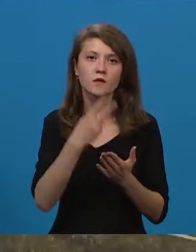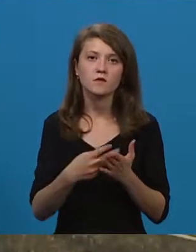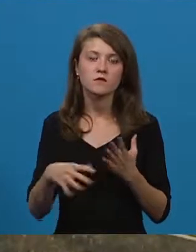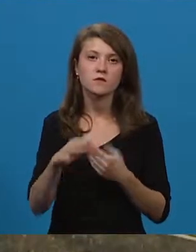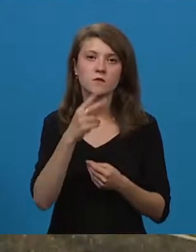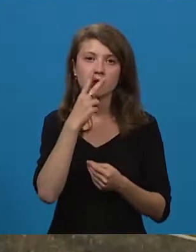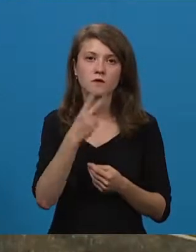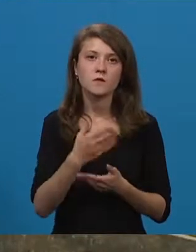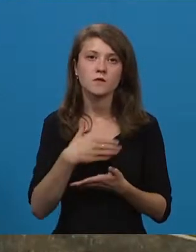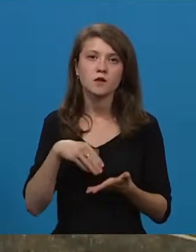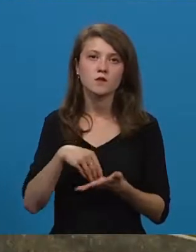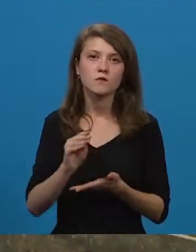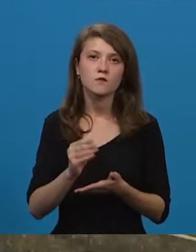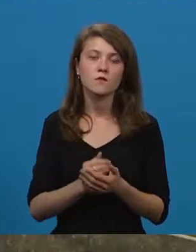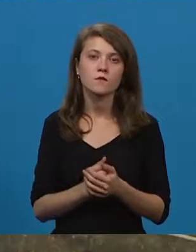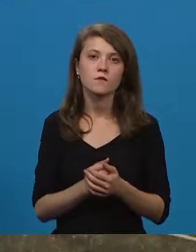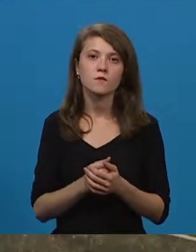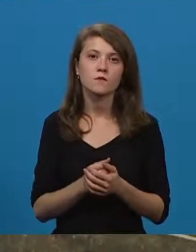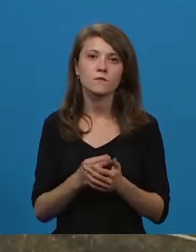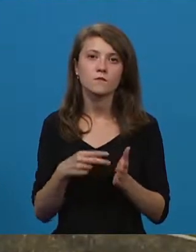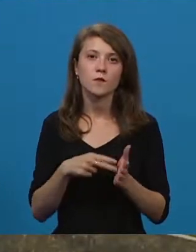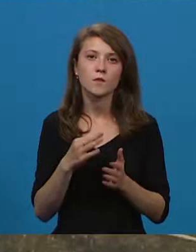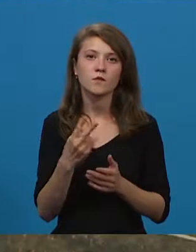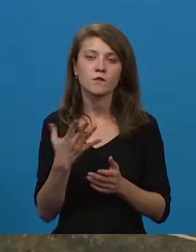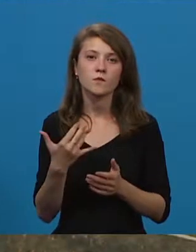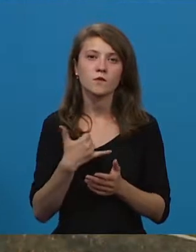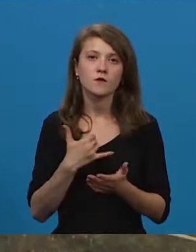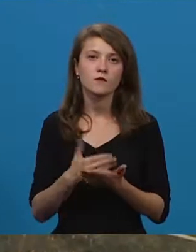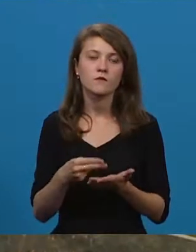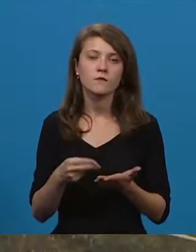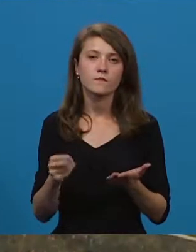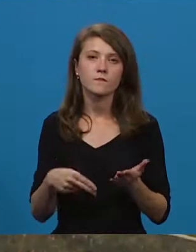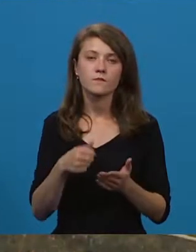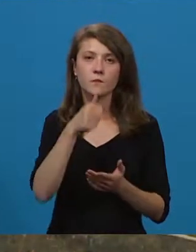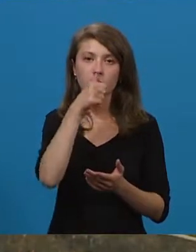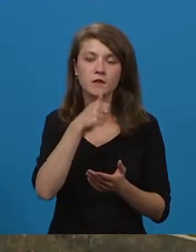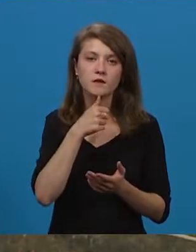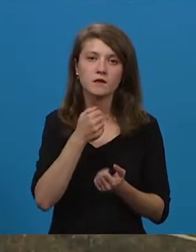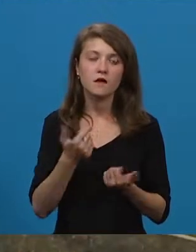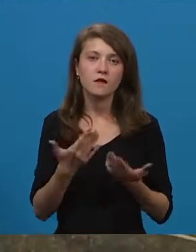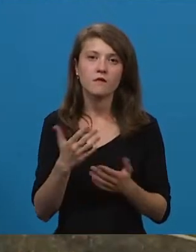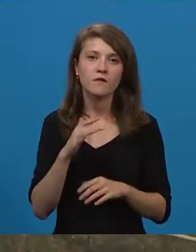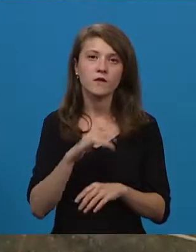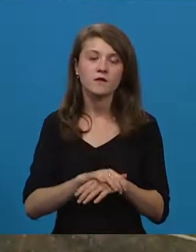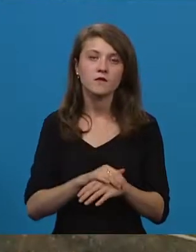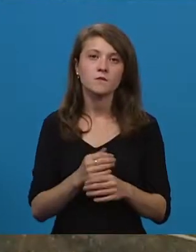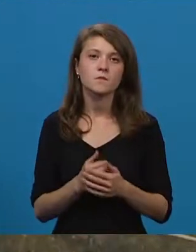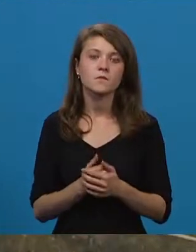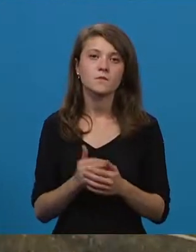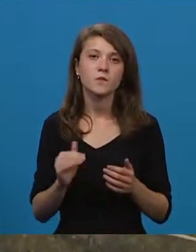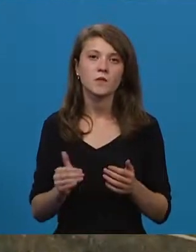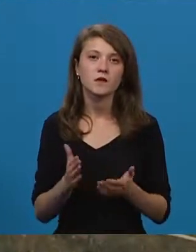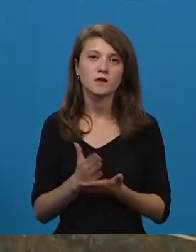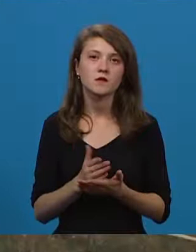дивіться, ми закуповуємо паливо по ціні 25, у нас укладений договір в травні місяці. Але фактично на підприємстві діє